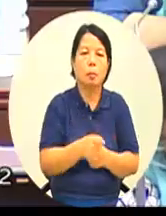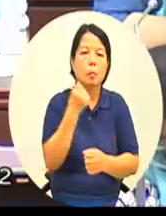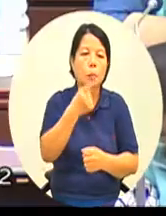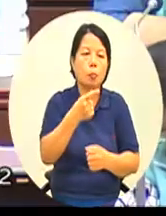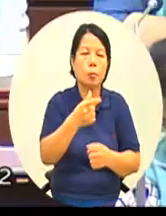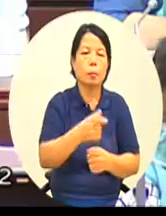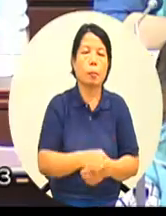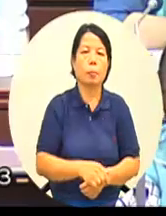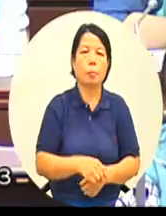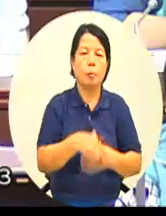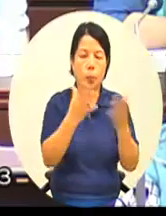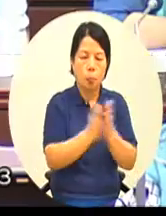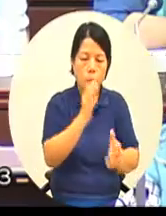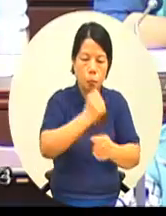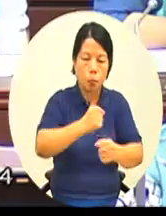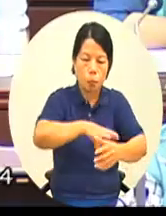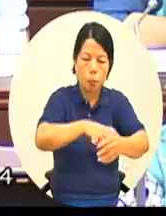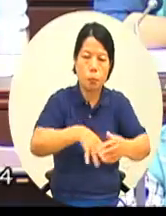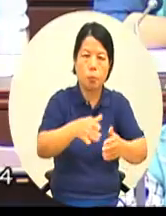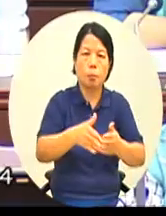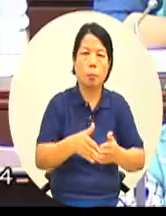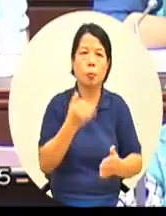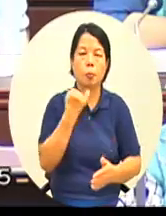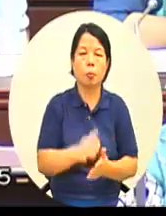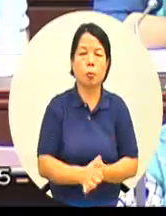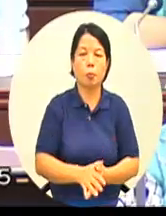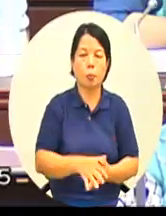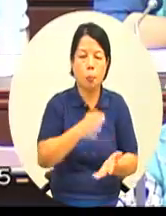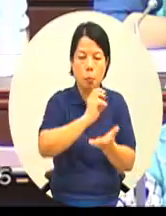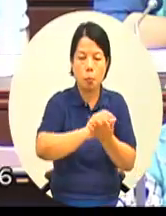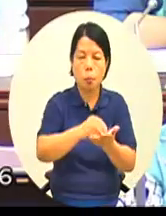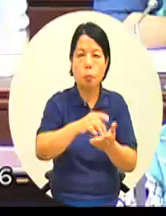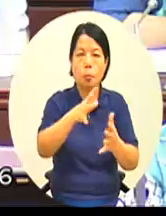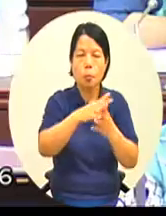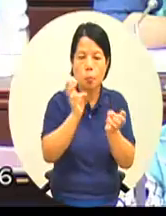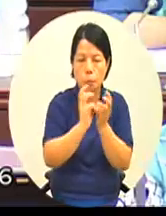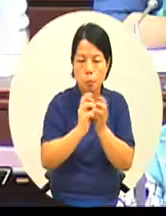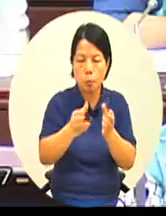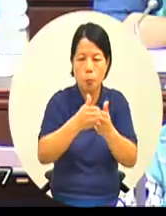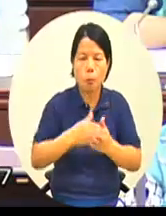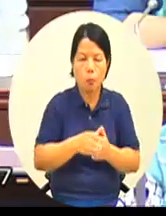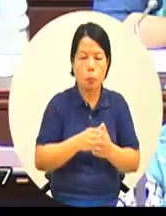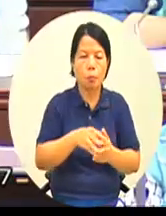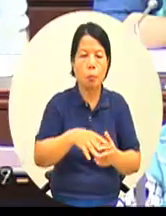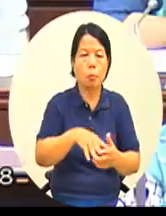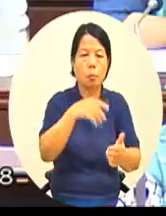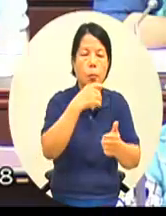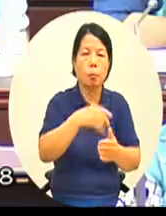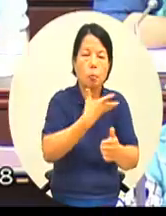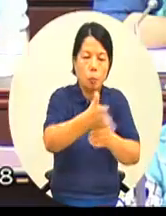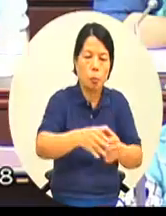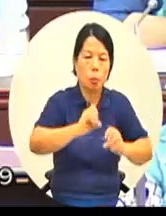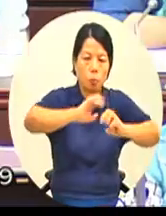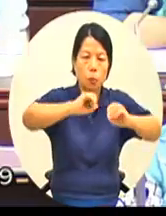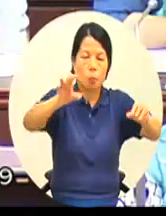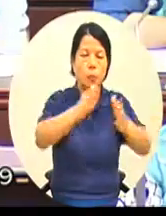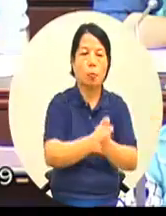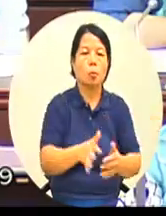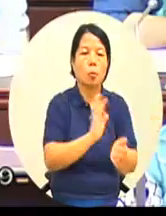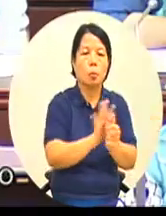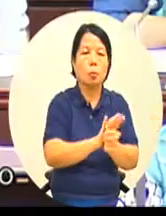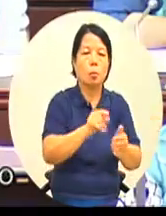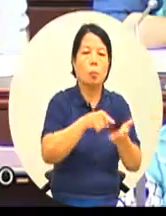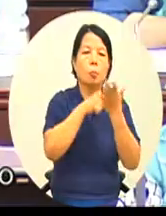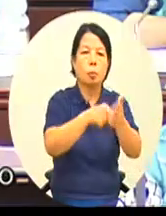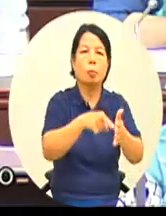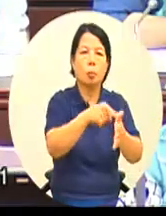水，那工作内容也可以更明确锁定，然后也要加强宣导，让服务的申请人知道哪一